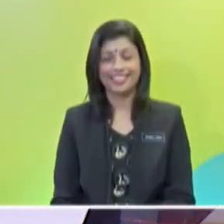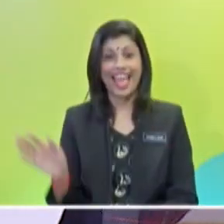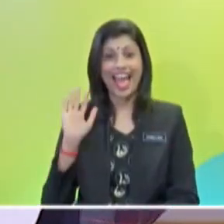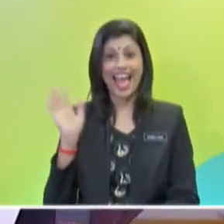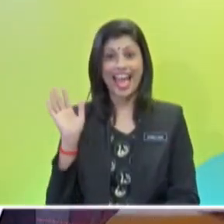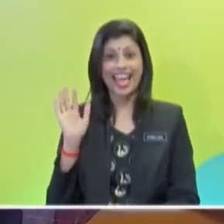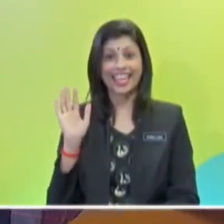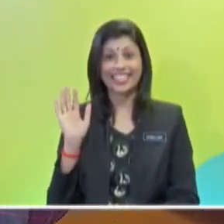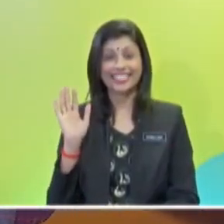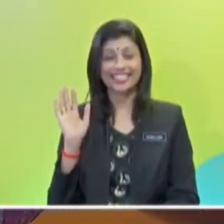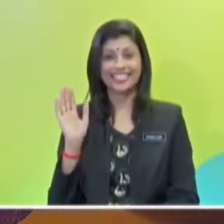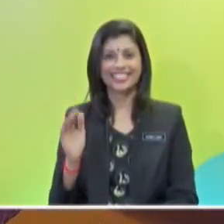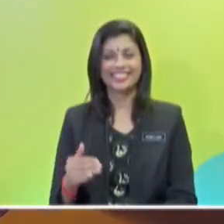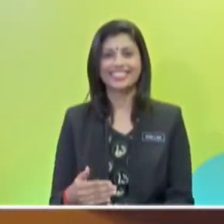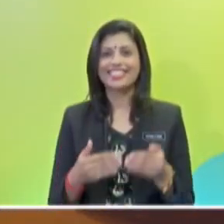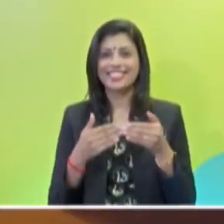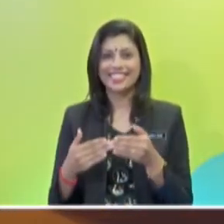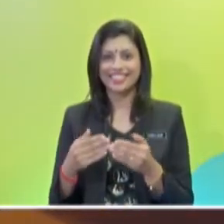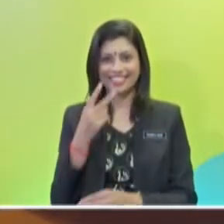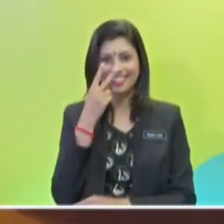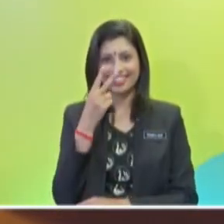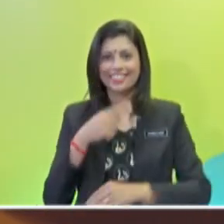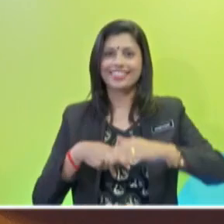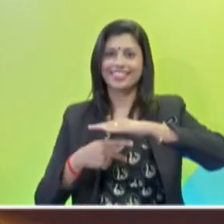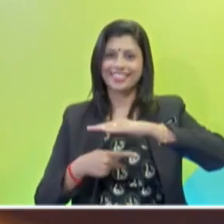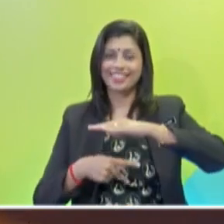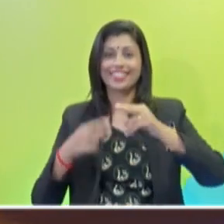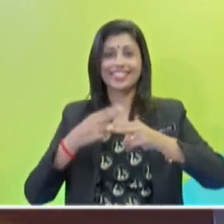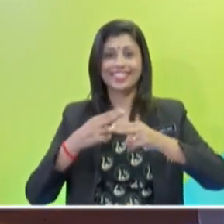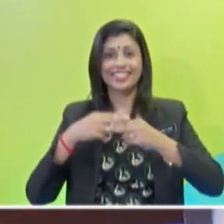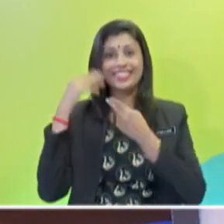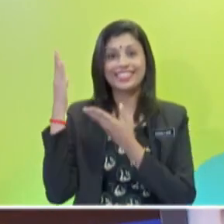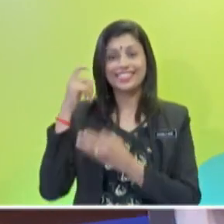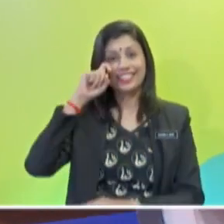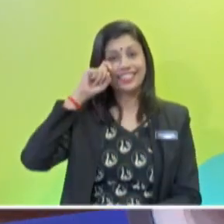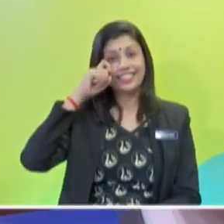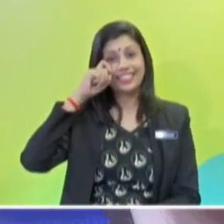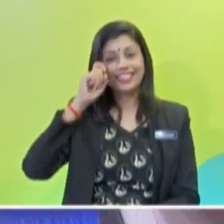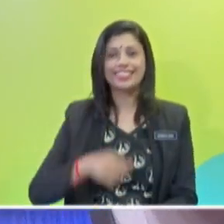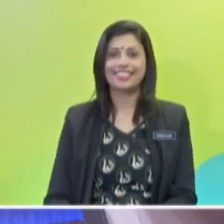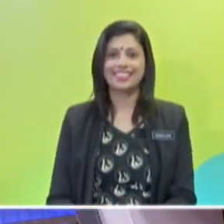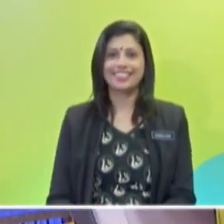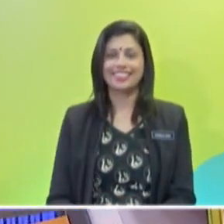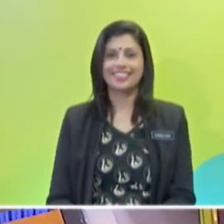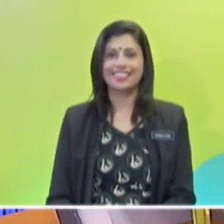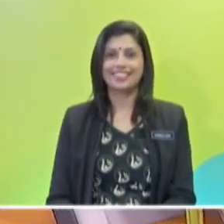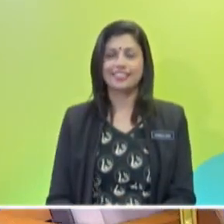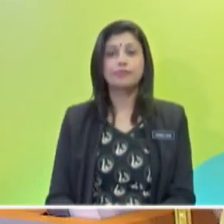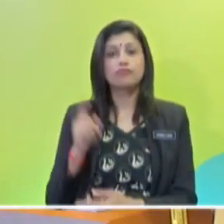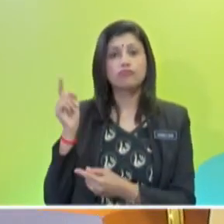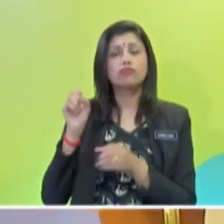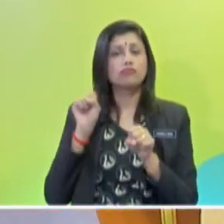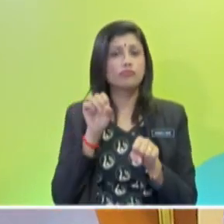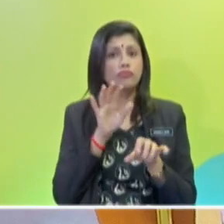Hai, masih lagi menyaksikan Prasekolah. Nama saya Bawang. Kalau anda semua nak tahu, saya ni